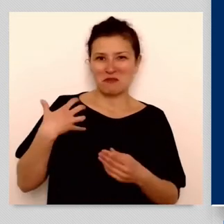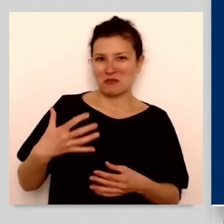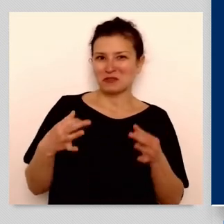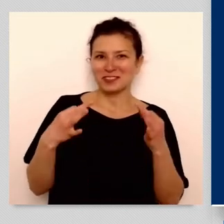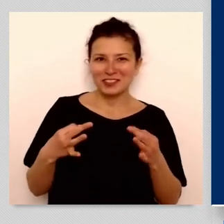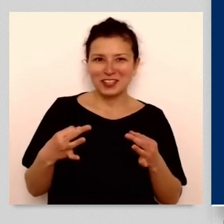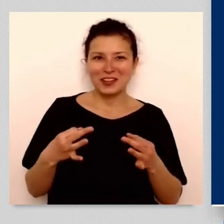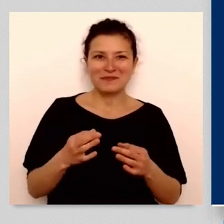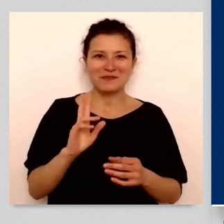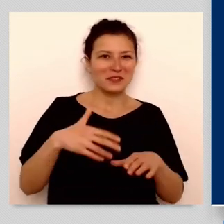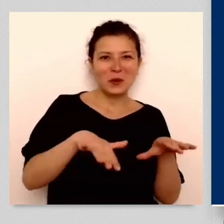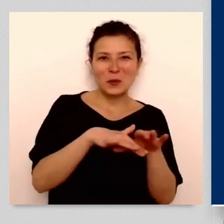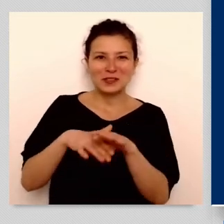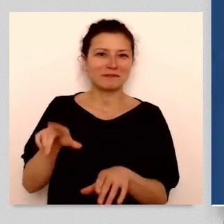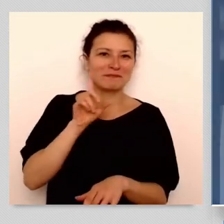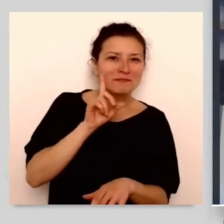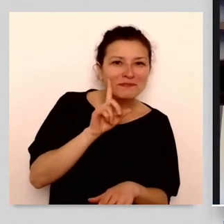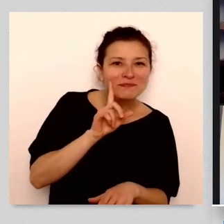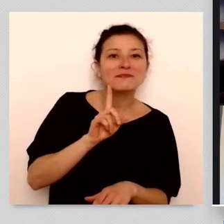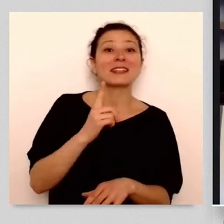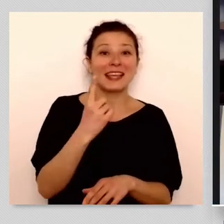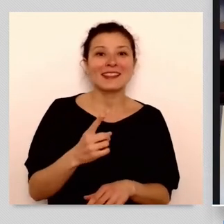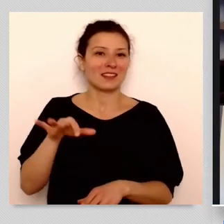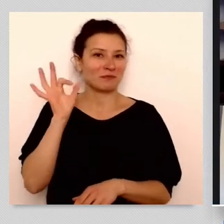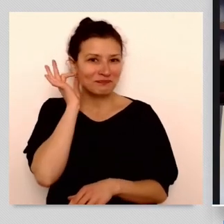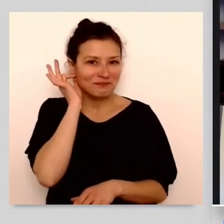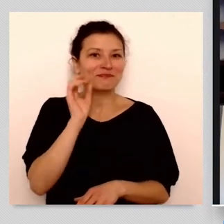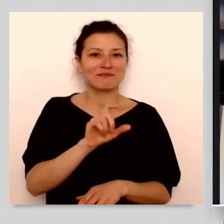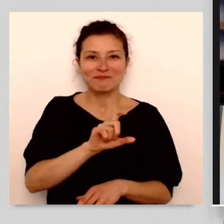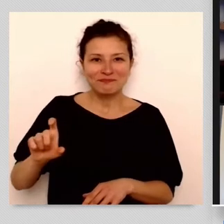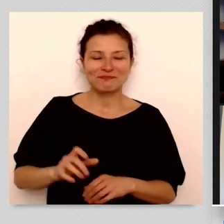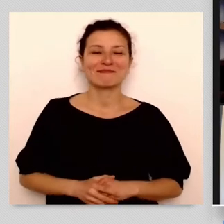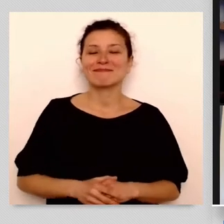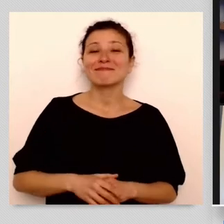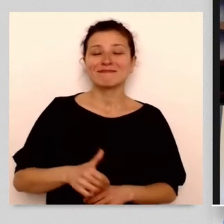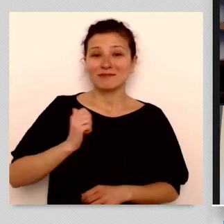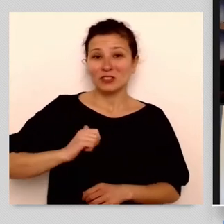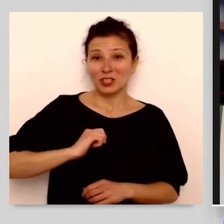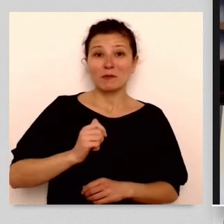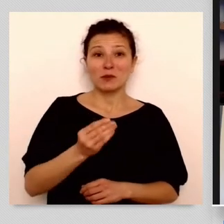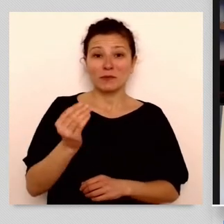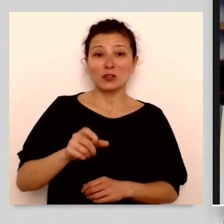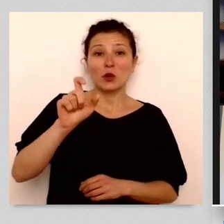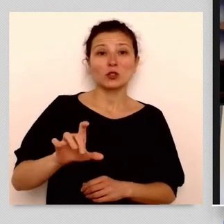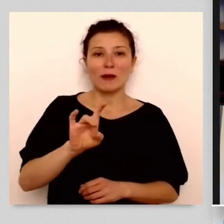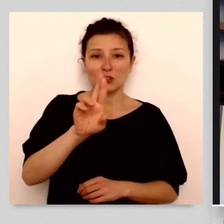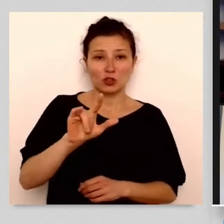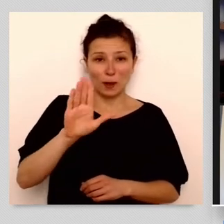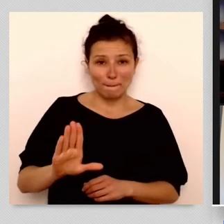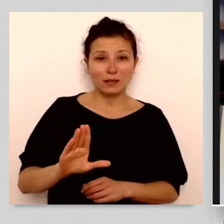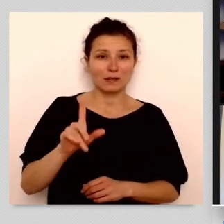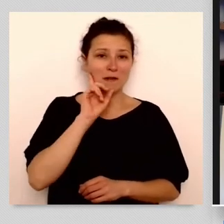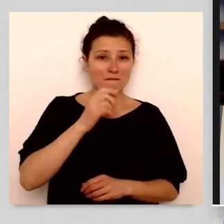i uczestnika. Czekamy jeszcze na połączenie się pana posła Andrzeja Grzyba, żeby mógł powiedzieć, że mamy